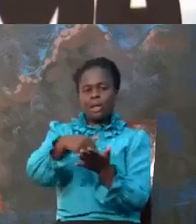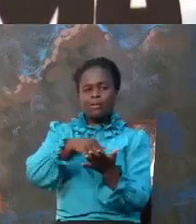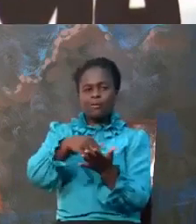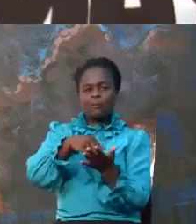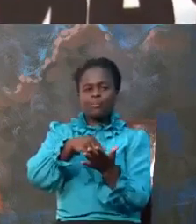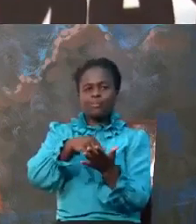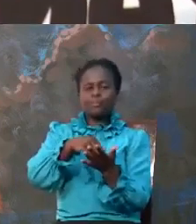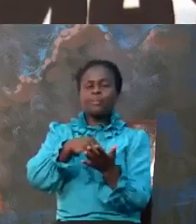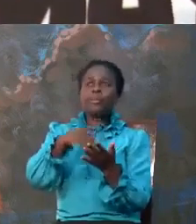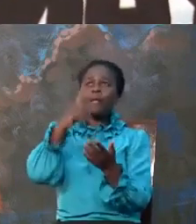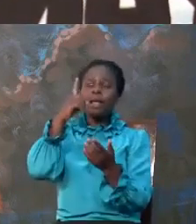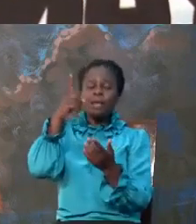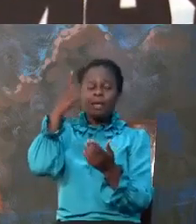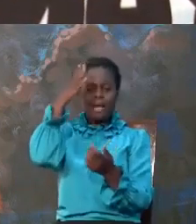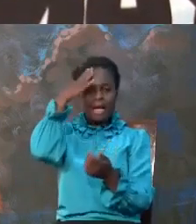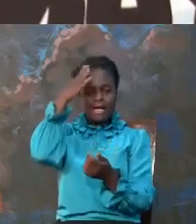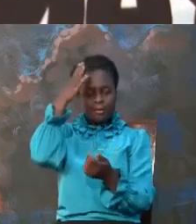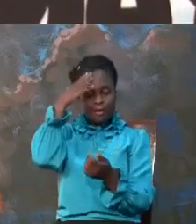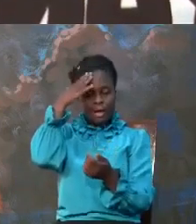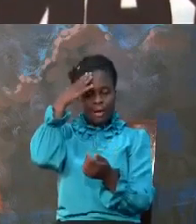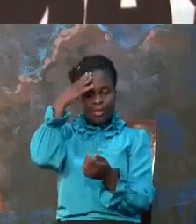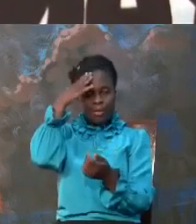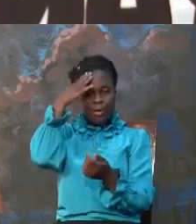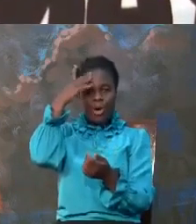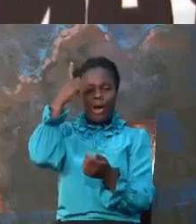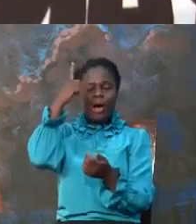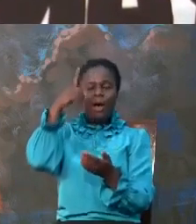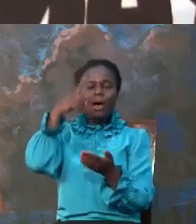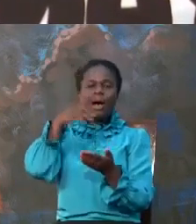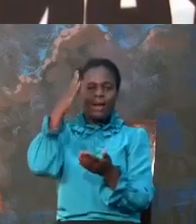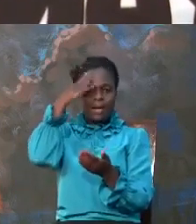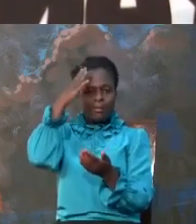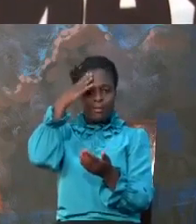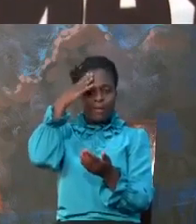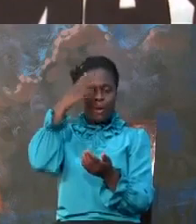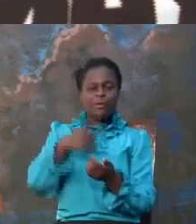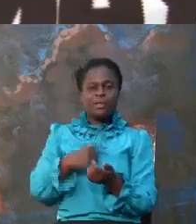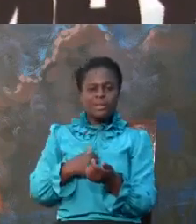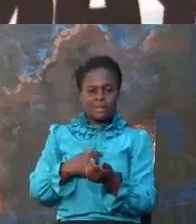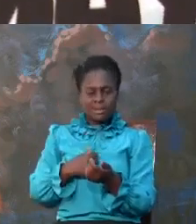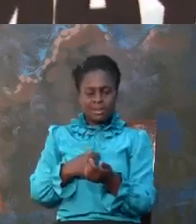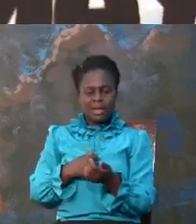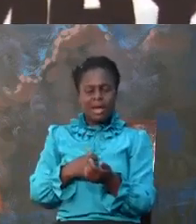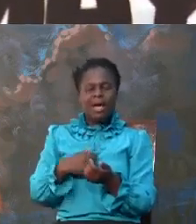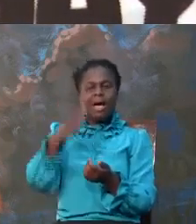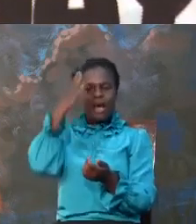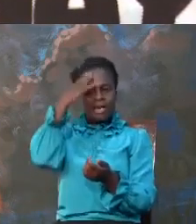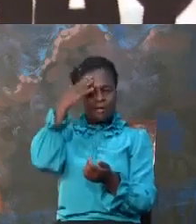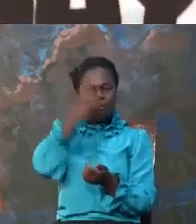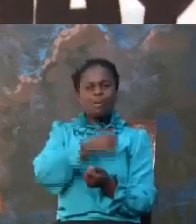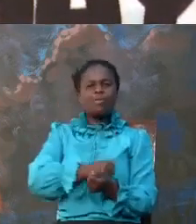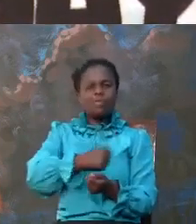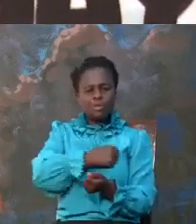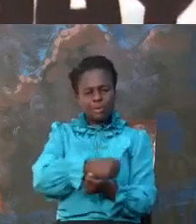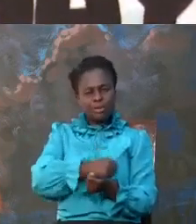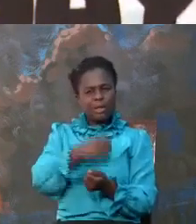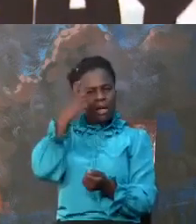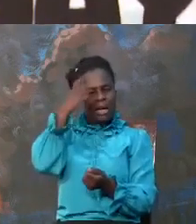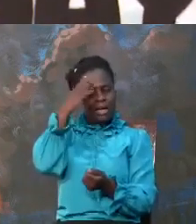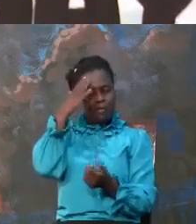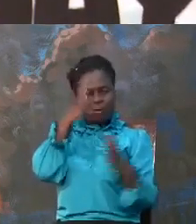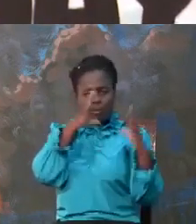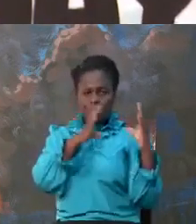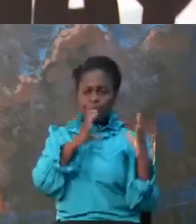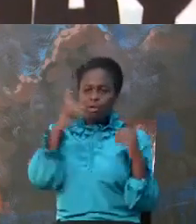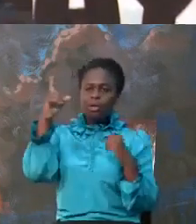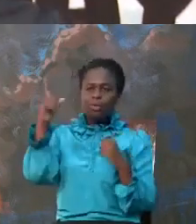sympatheo. Yeye anafahamu, ana sympathize, anafahamu hisia, anafahamu huzuni, anafahamu mzigo. Akiwa